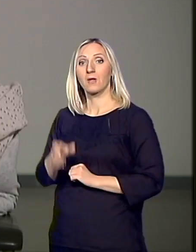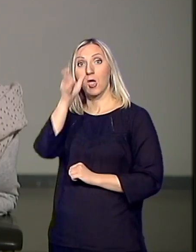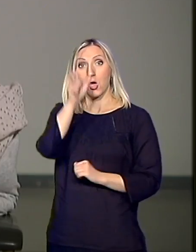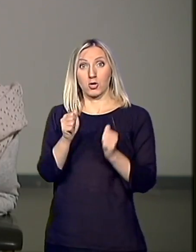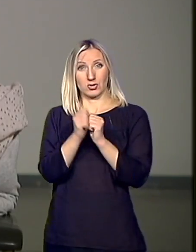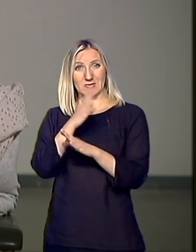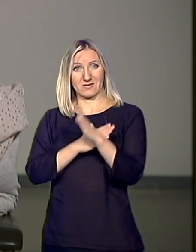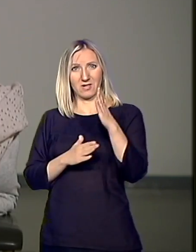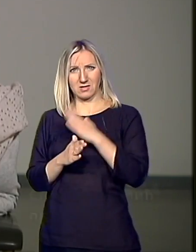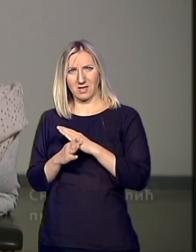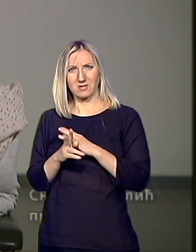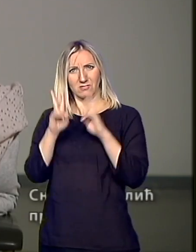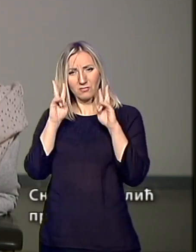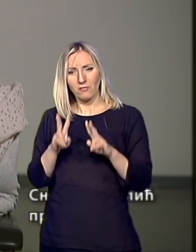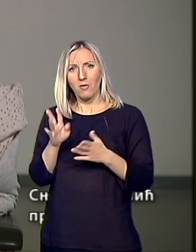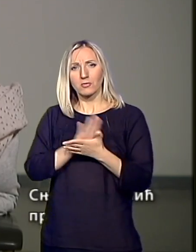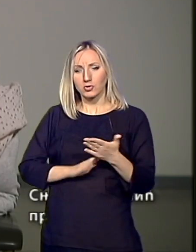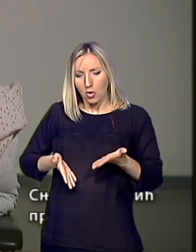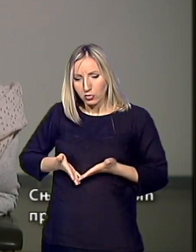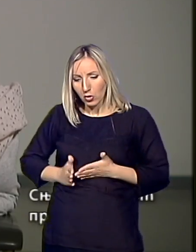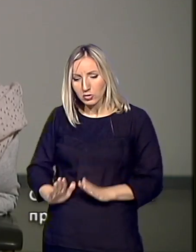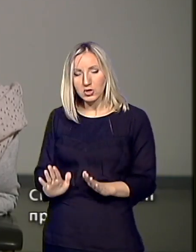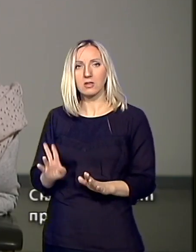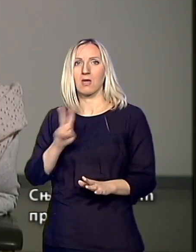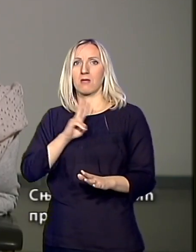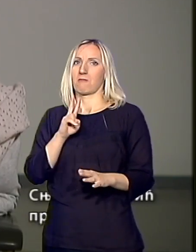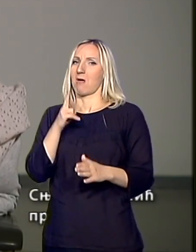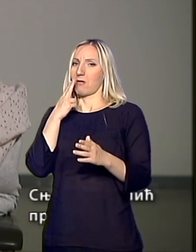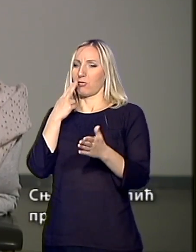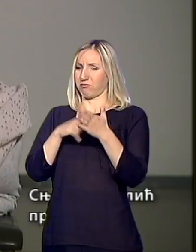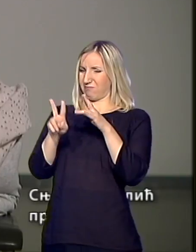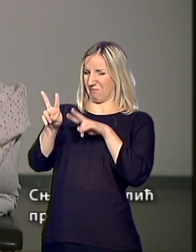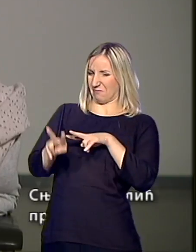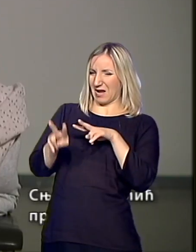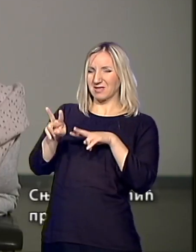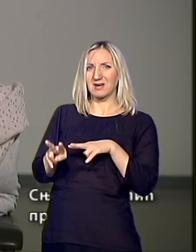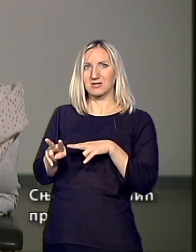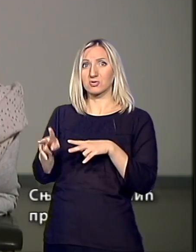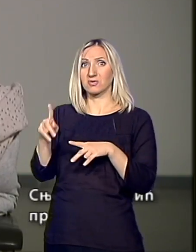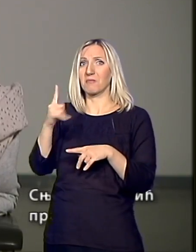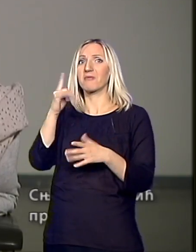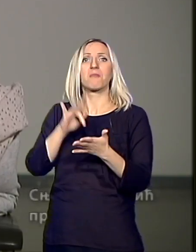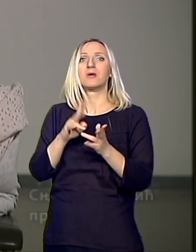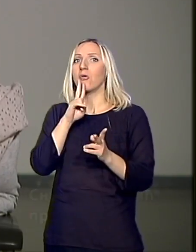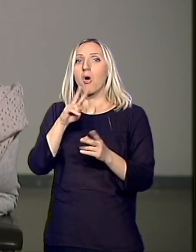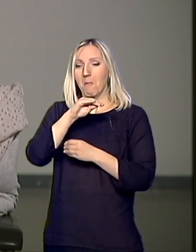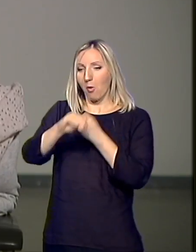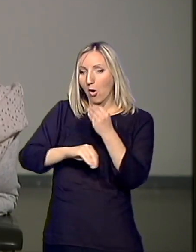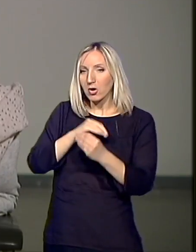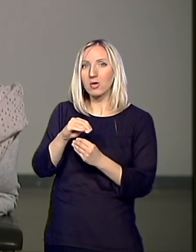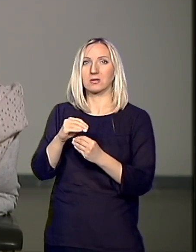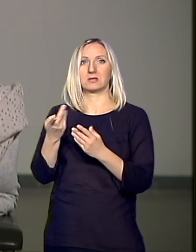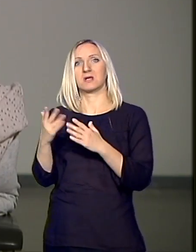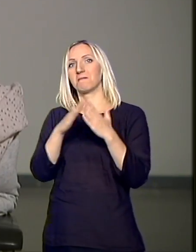Invaliditetom se bukvalno od samog rođenja susreću sa predrasudama, počevši od svoje porodice, a onda od